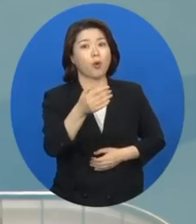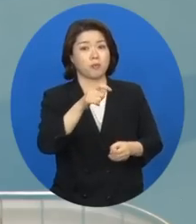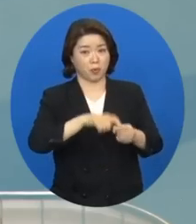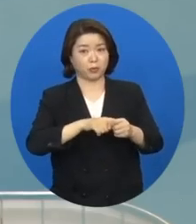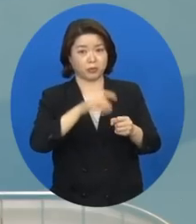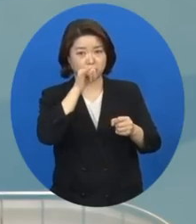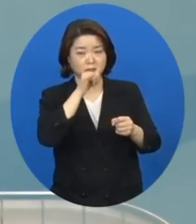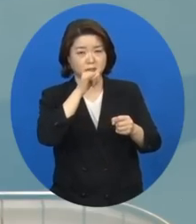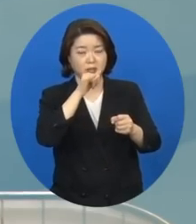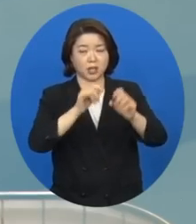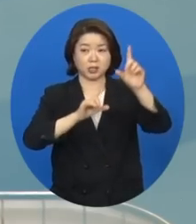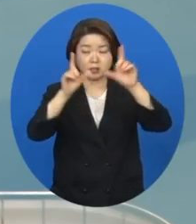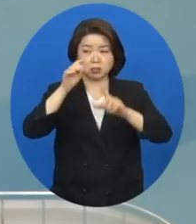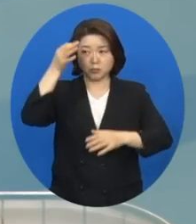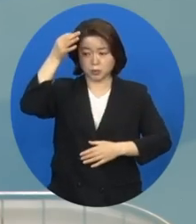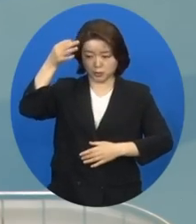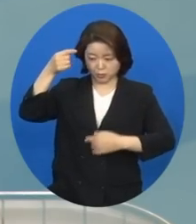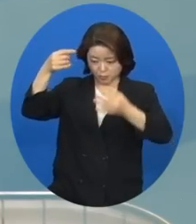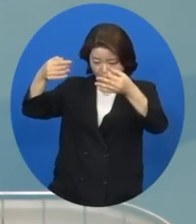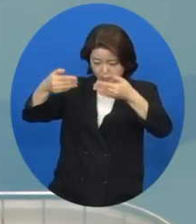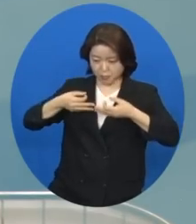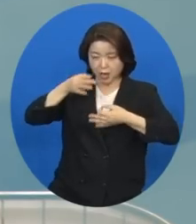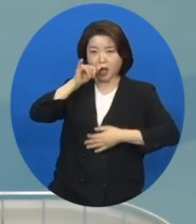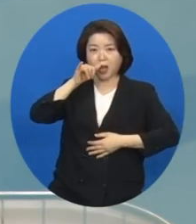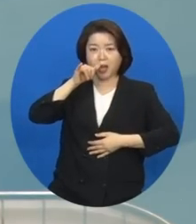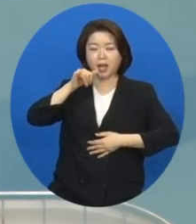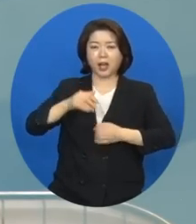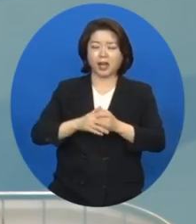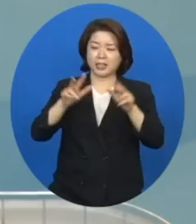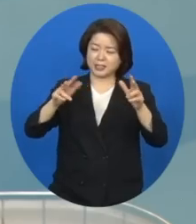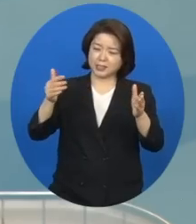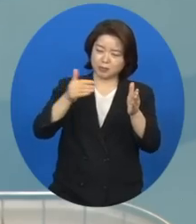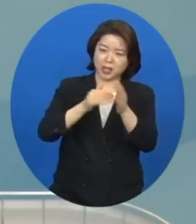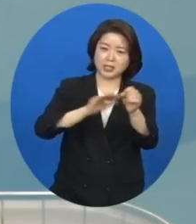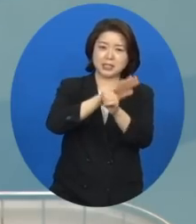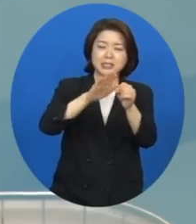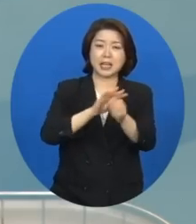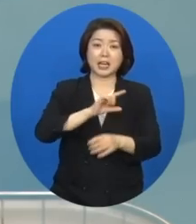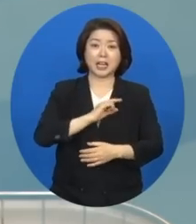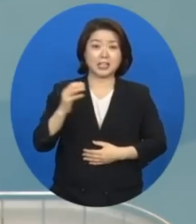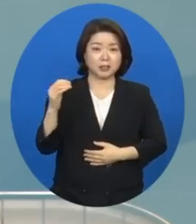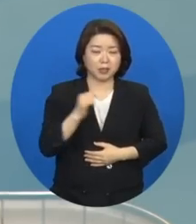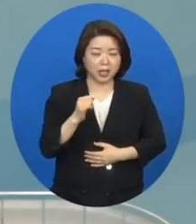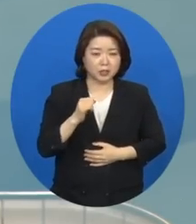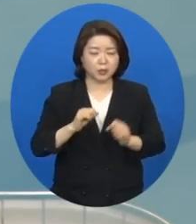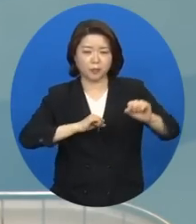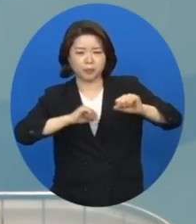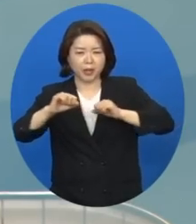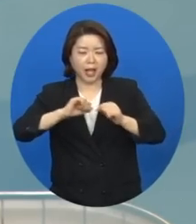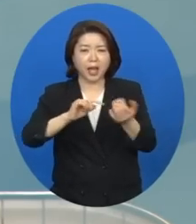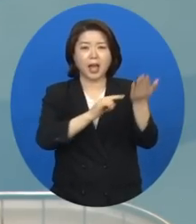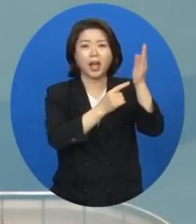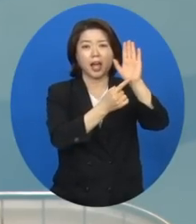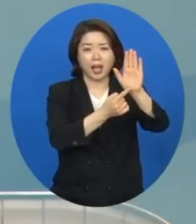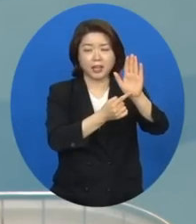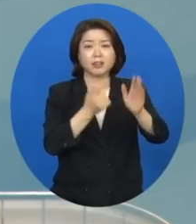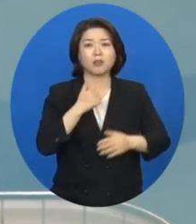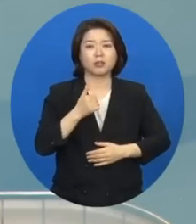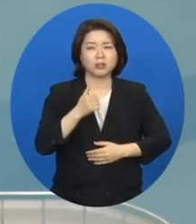그 모습을 주님이 저에게 보여주신 거예요. 지금까지 사랑이라는 이름으로 했던 제 삶의 행동들이